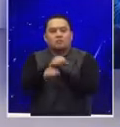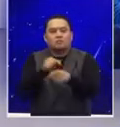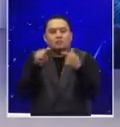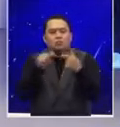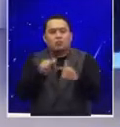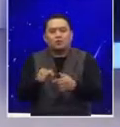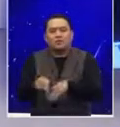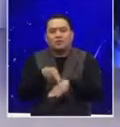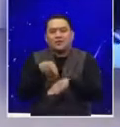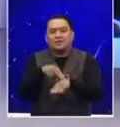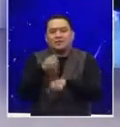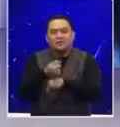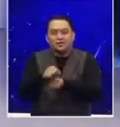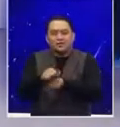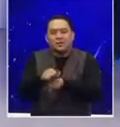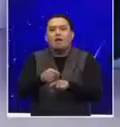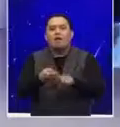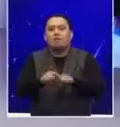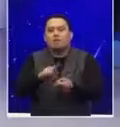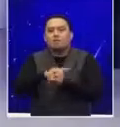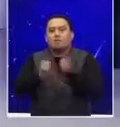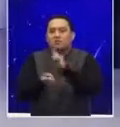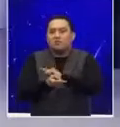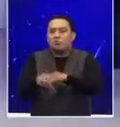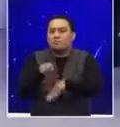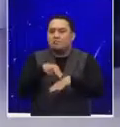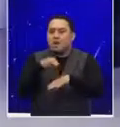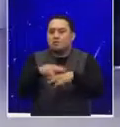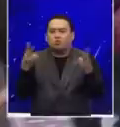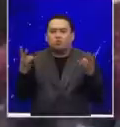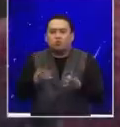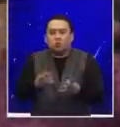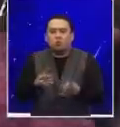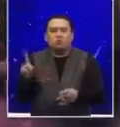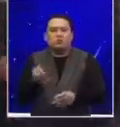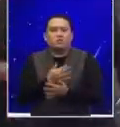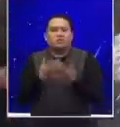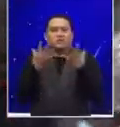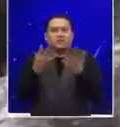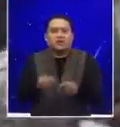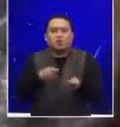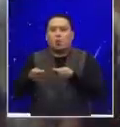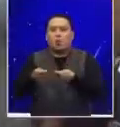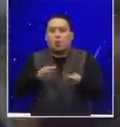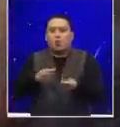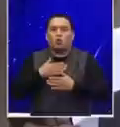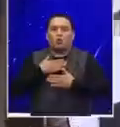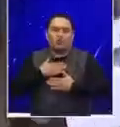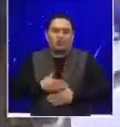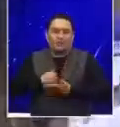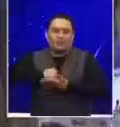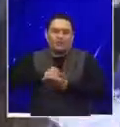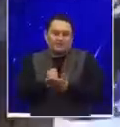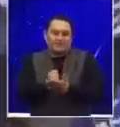полицейского насилия. Движение за реформу полиции не утихает, несмотря на то, что несколько дней назад правительство удовлетворило